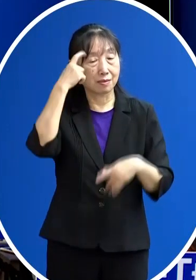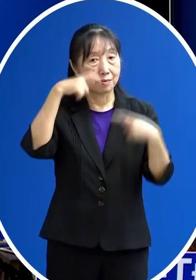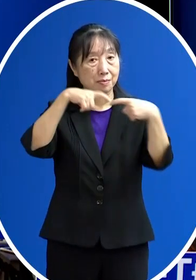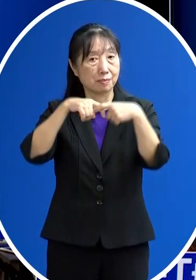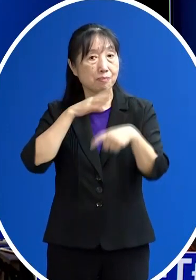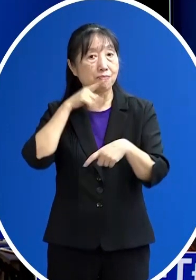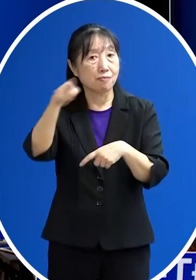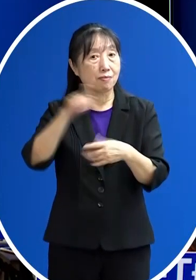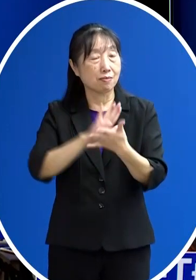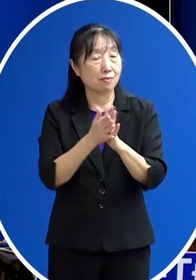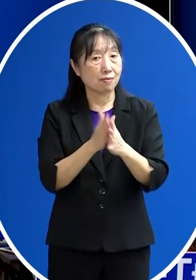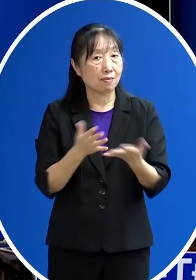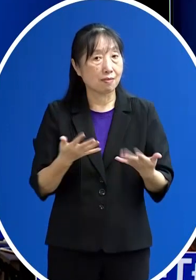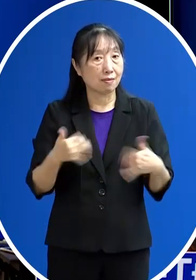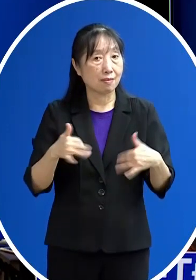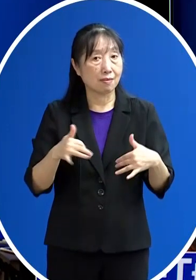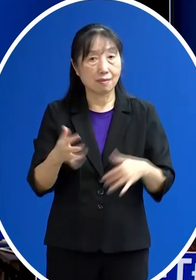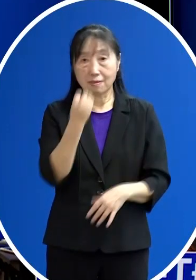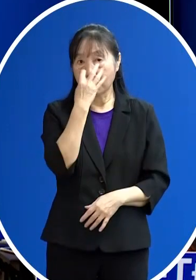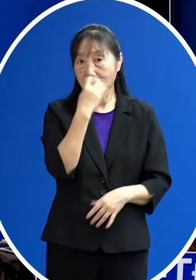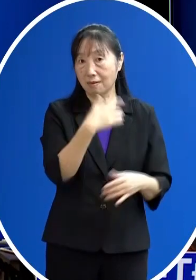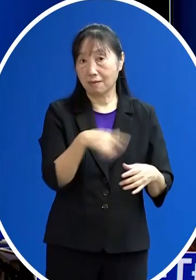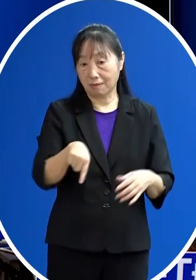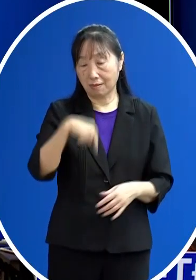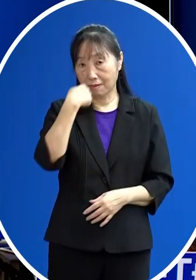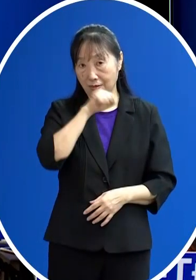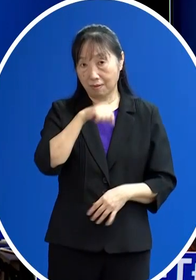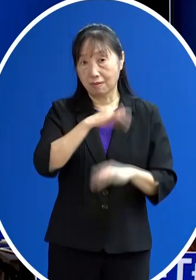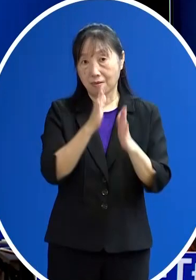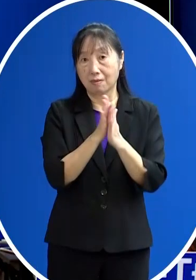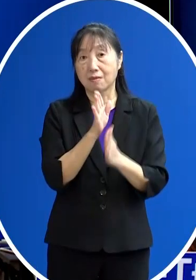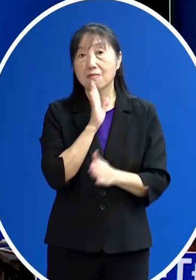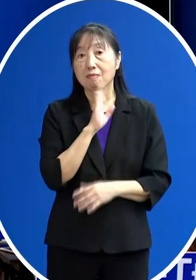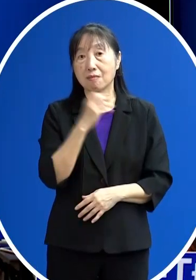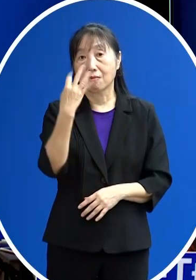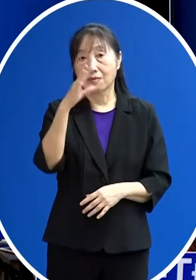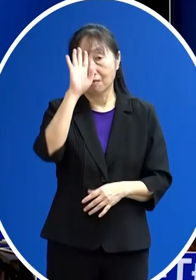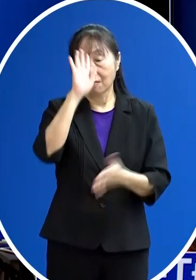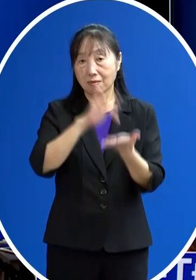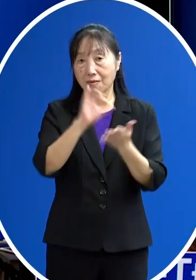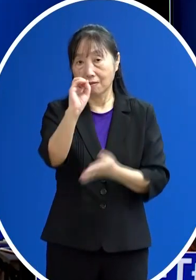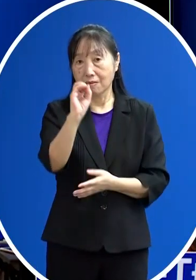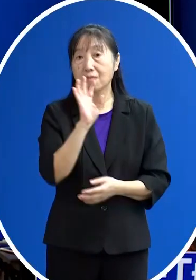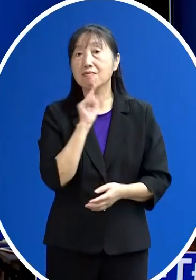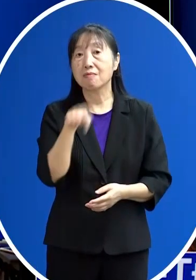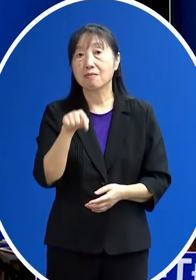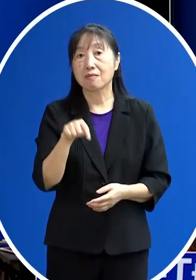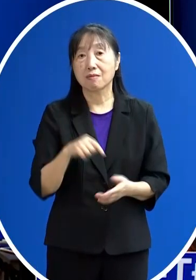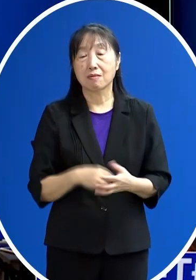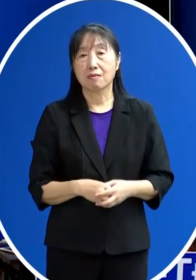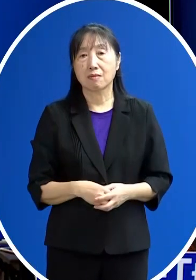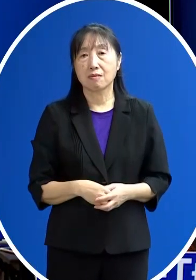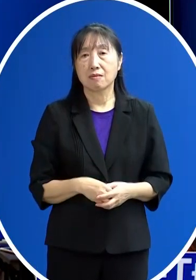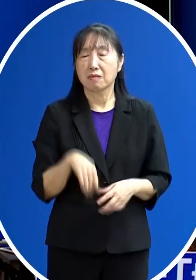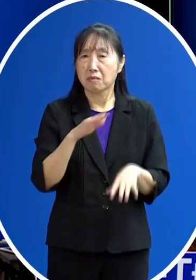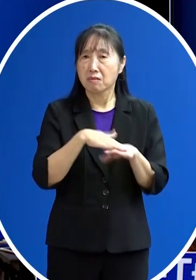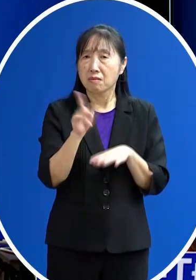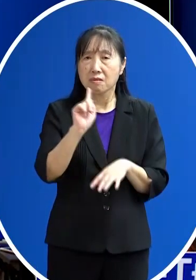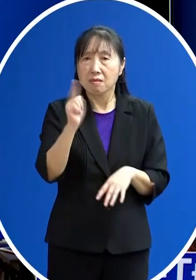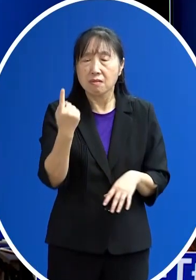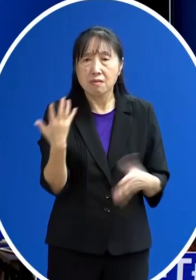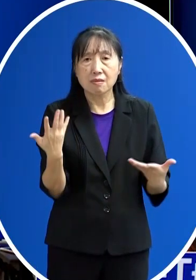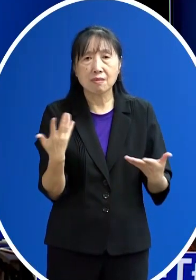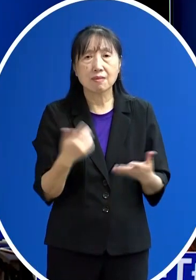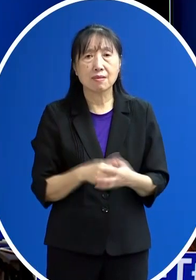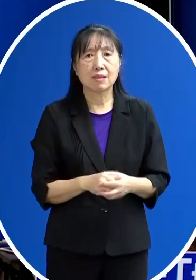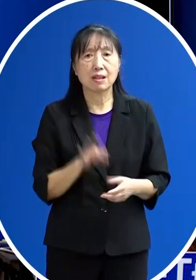那目前香港跟台湾这边都是 Omicron 的话，那会觉得会是什么样的原因？是选手